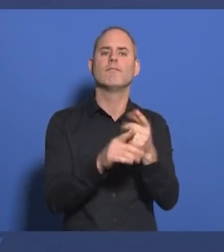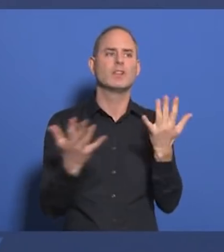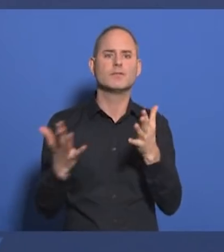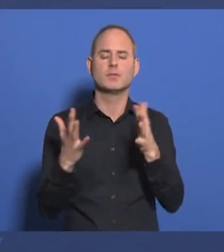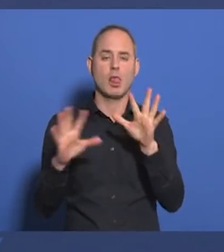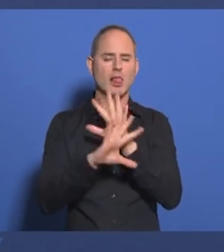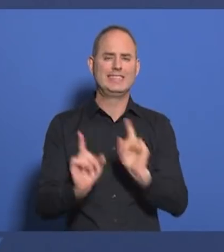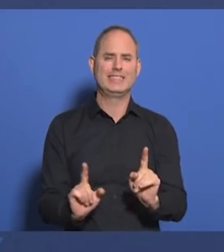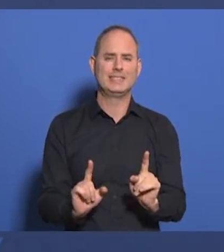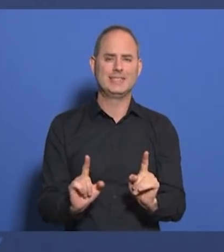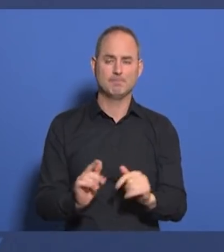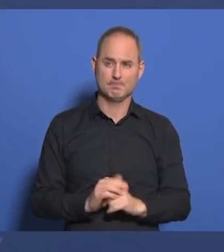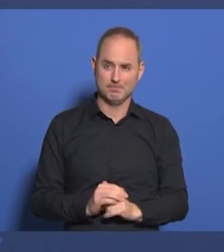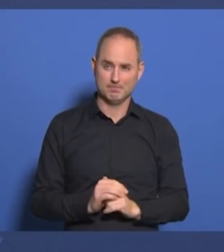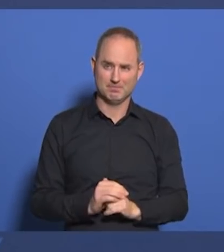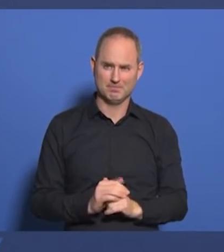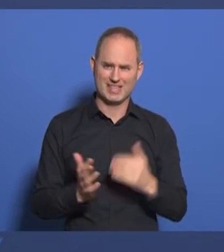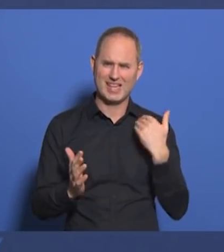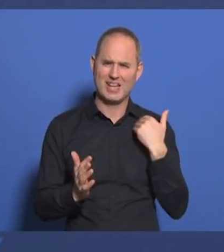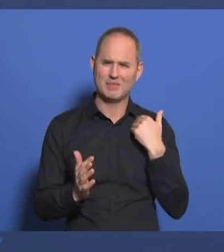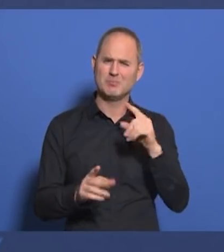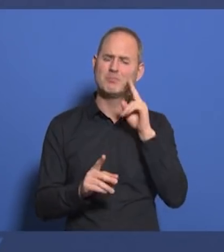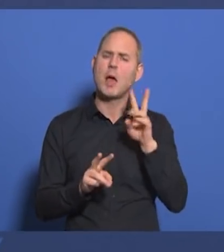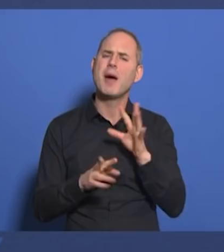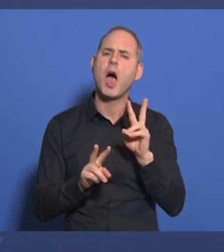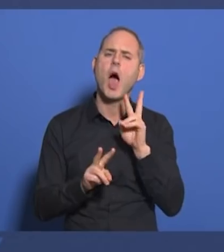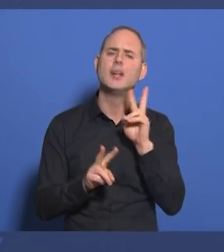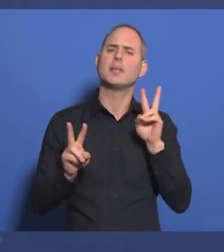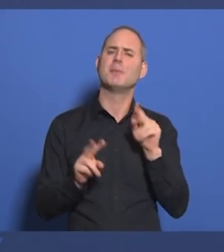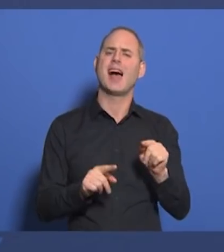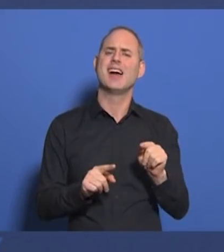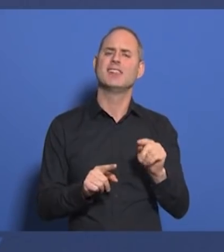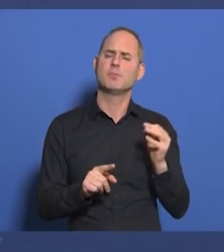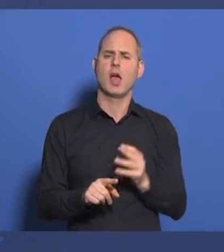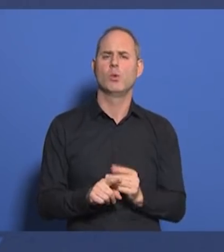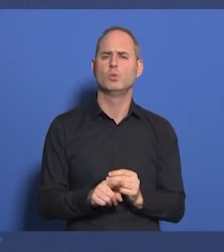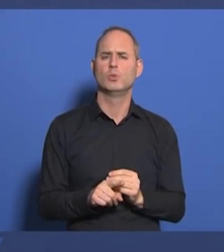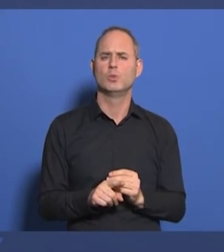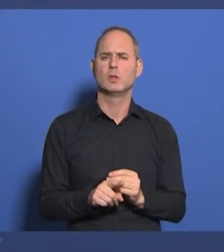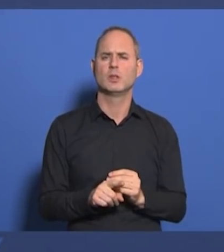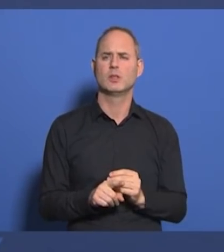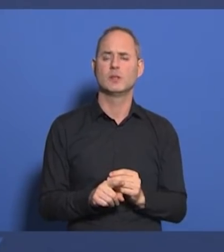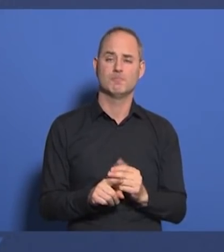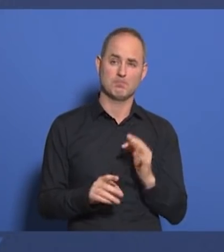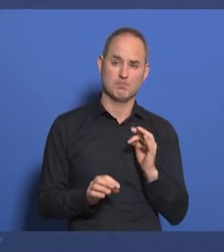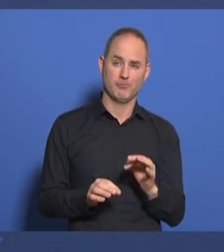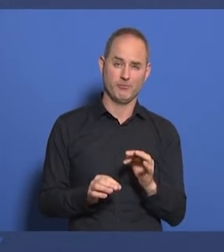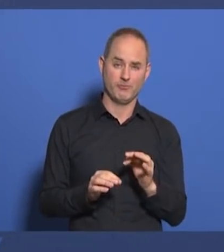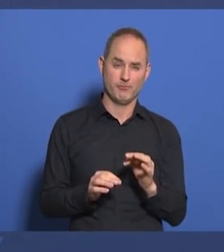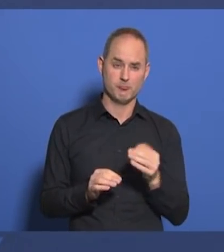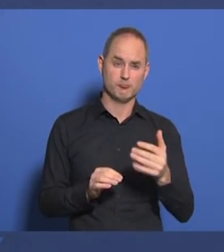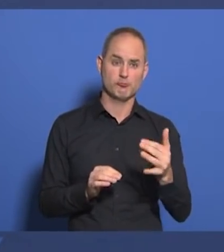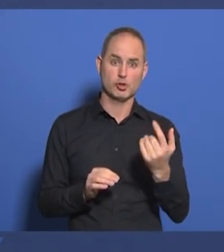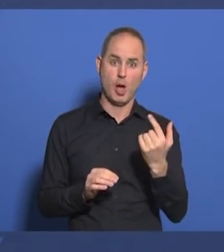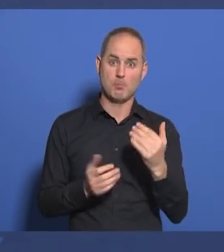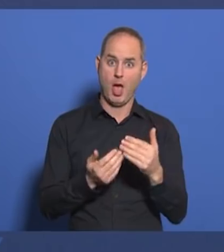überprüfen. Wir haben ja die Schritte gemacht, damit zwischendurch 14 Tage Zeit ist, in denen man schauen kann. Und so haben wir es auch verabredet, in beide